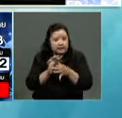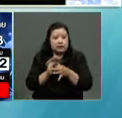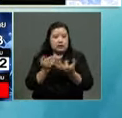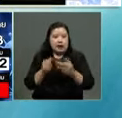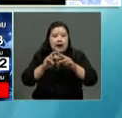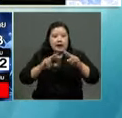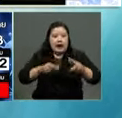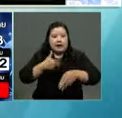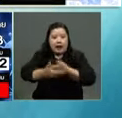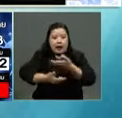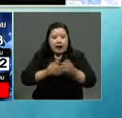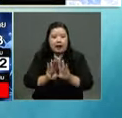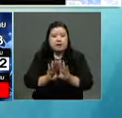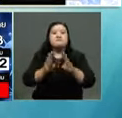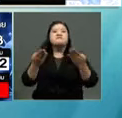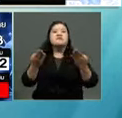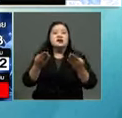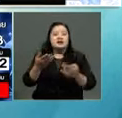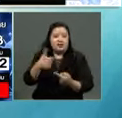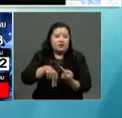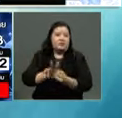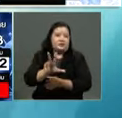สิ่งที่ผมเท่าที่ดูในตัวเลขขึ้นมาเรื่อยๆนะครับเป็นไปตามมาตรการผ่อนปรนผ่อนคลายระยะที่3